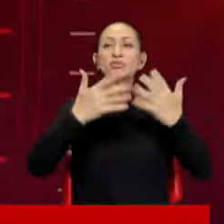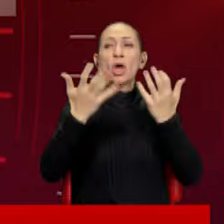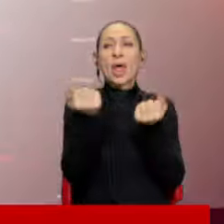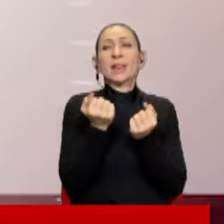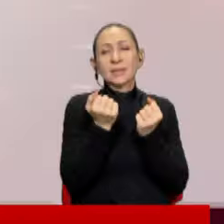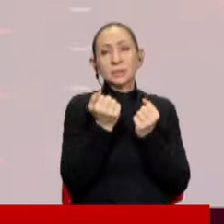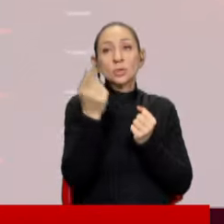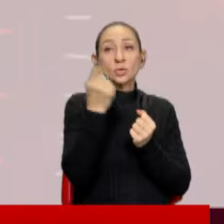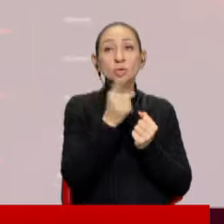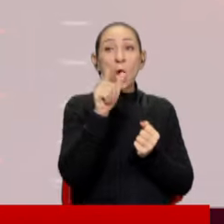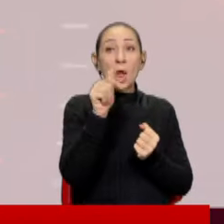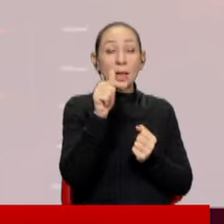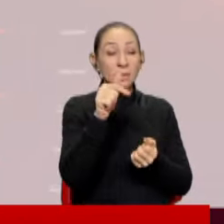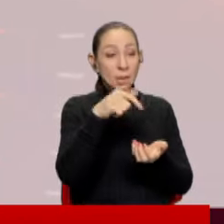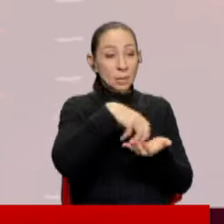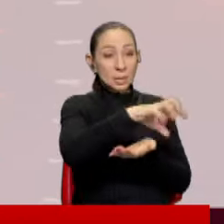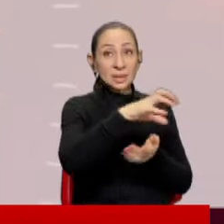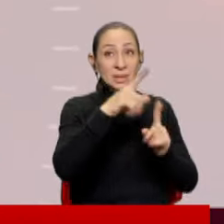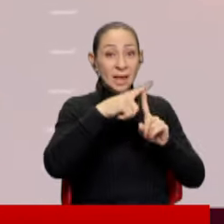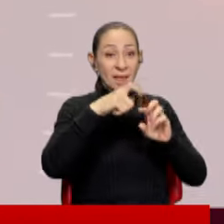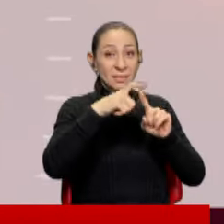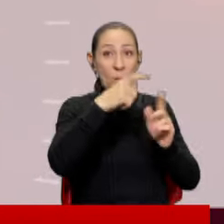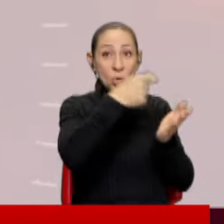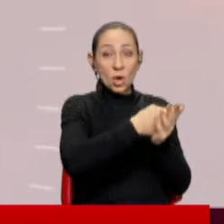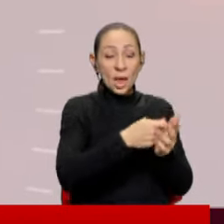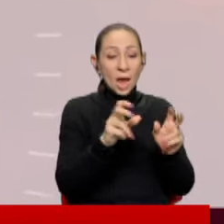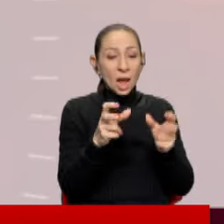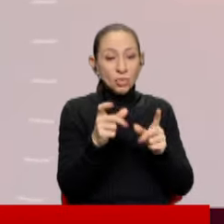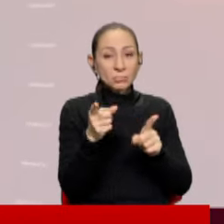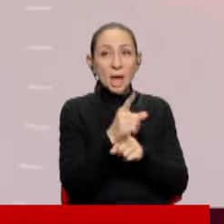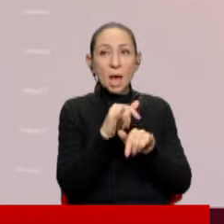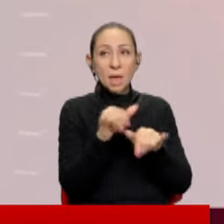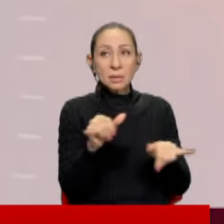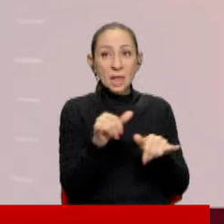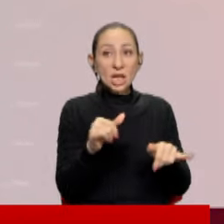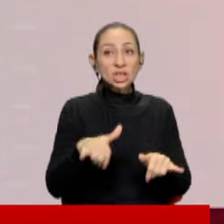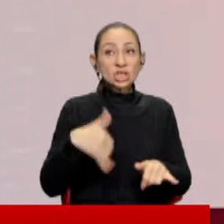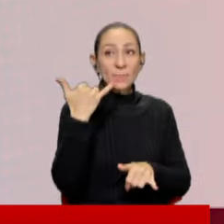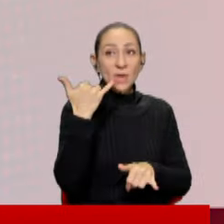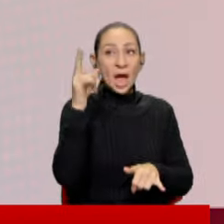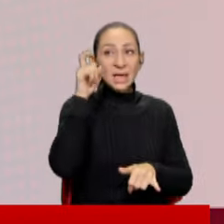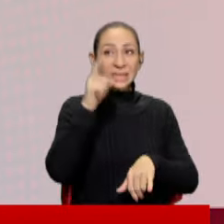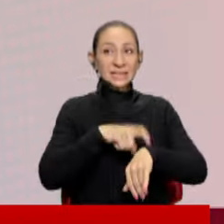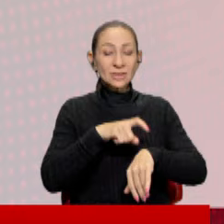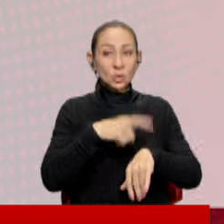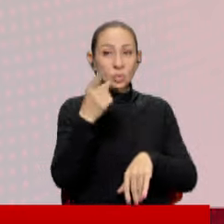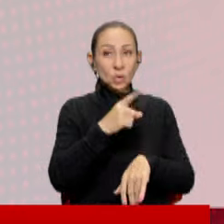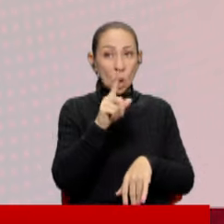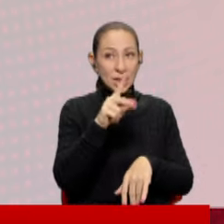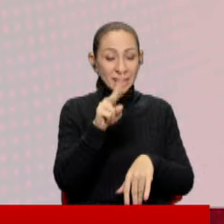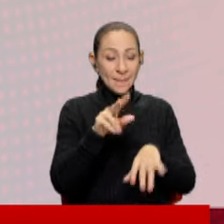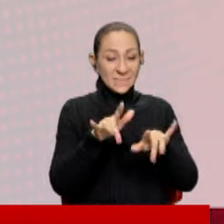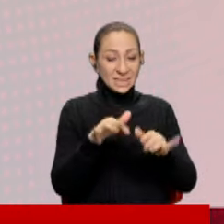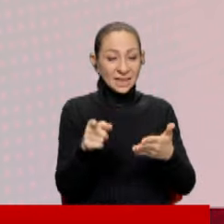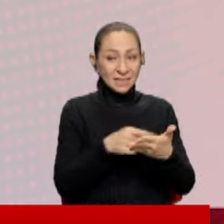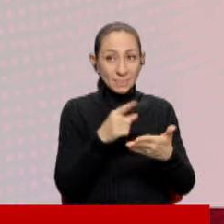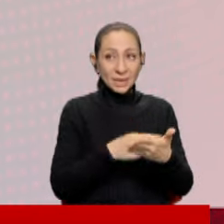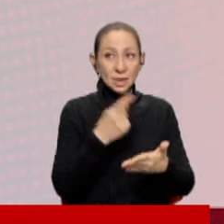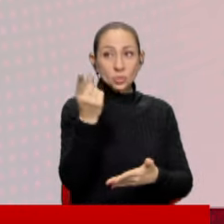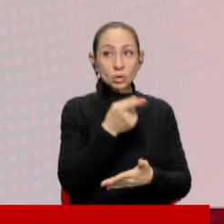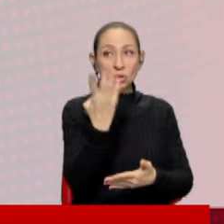televizyonda %16 pay ödüyor TRT'ye. Radyolu cihazlarda da oran aynı. Cep telefonu ve akıllı saatlerde %12, bilgisayar